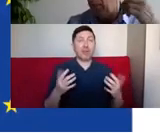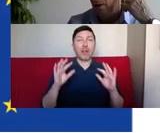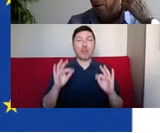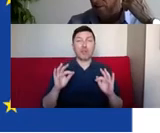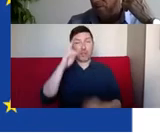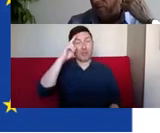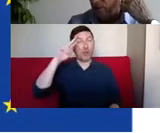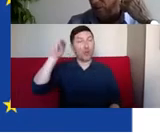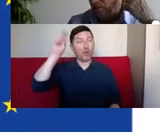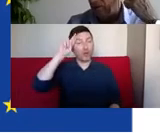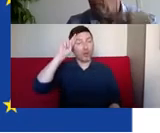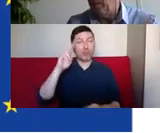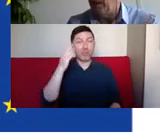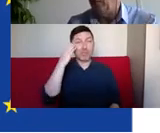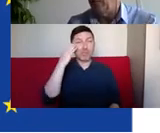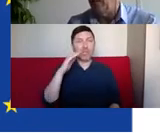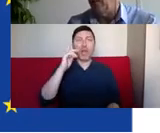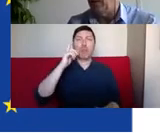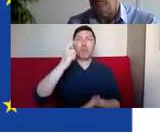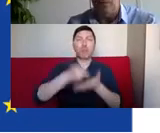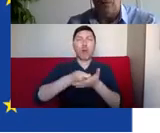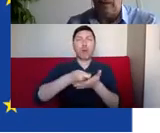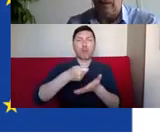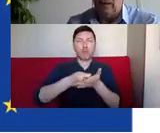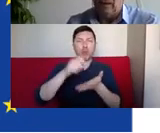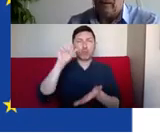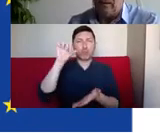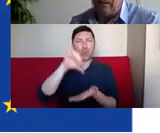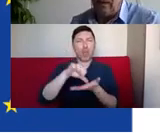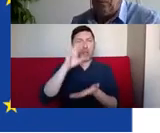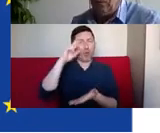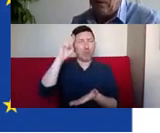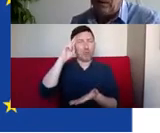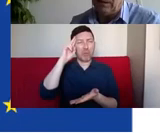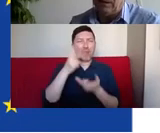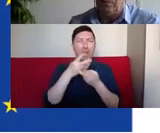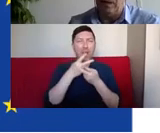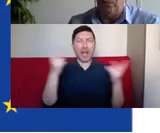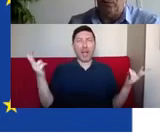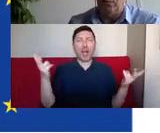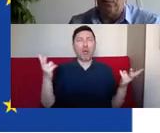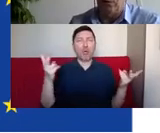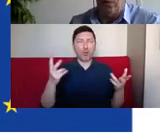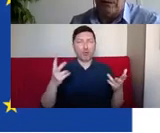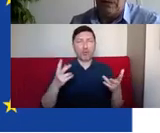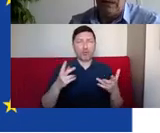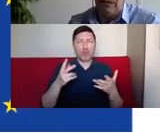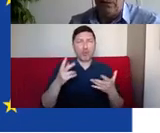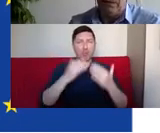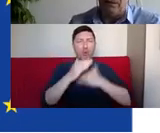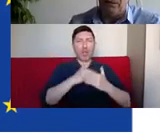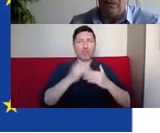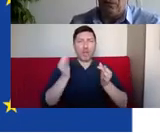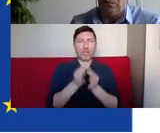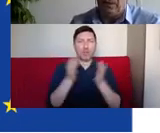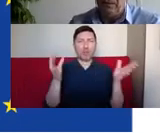donc nous savons que la Banque Centrale Européenne a annoncé un plan exceptionnel à hauteur de 750 milliards d'euros pour relancer le